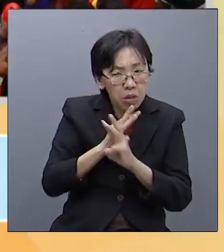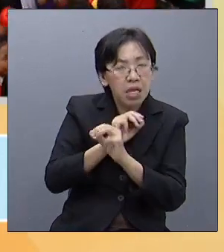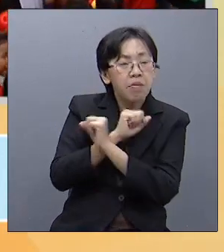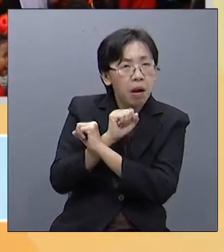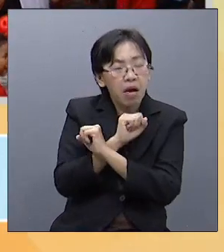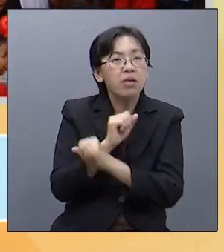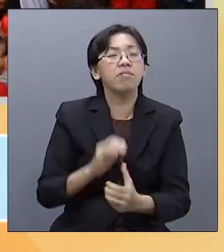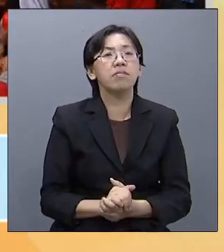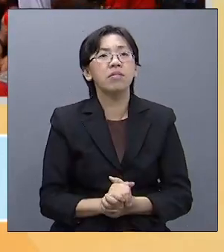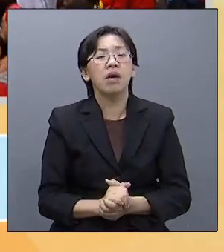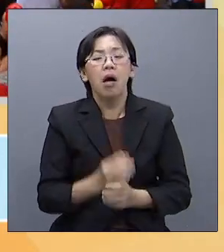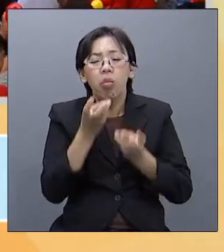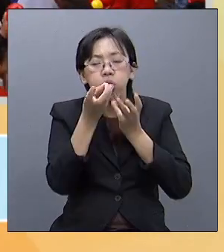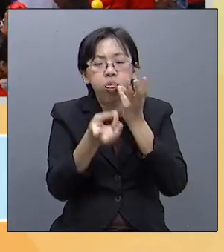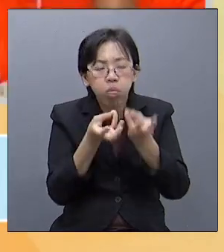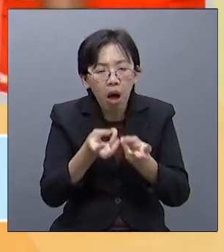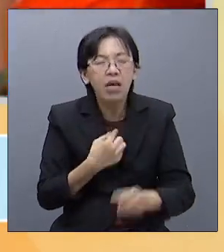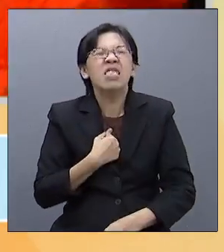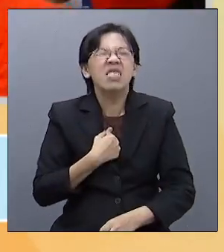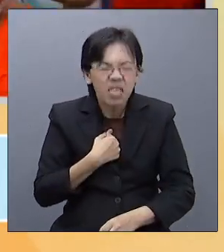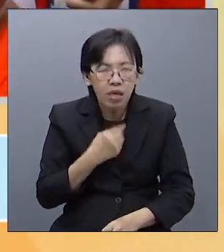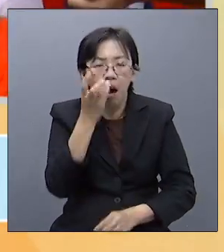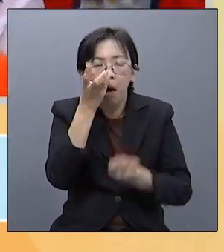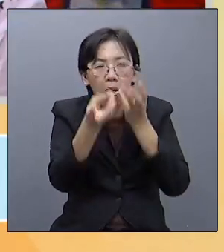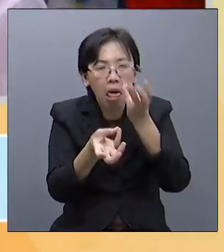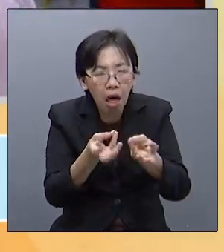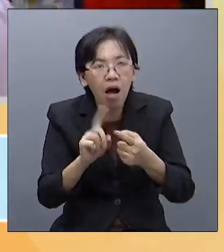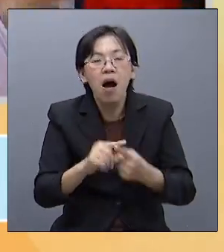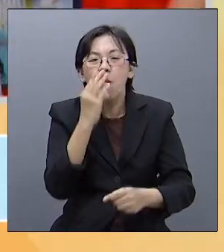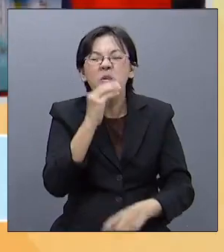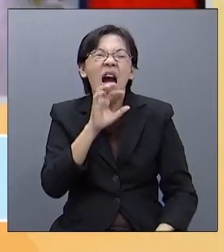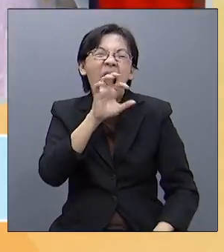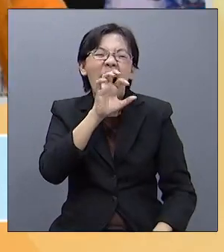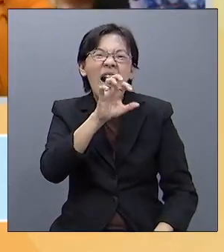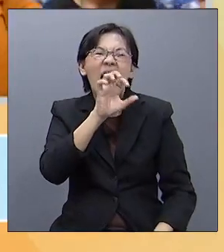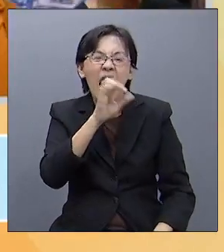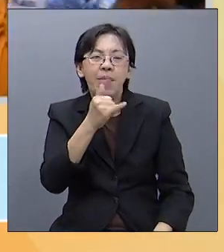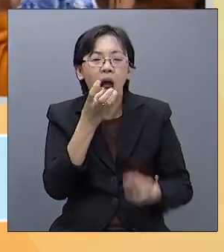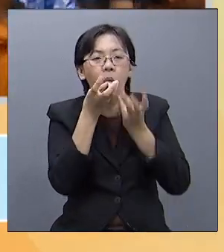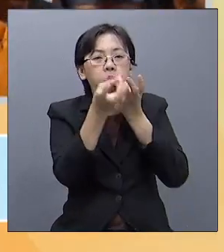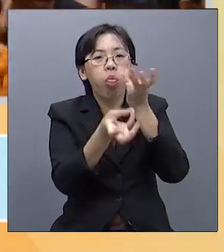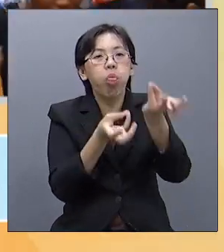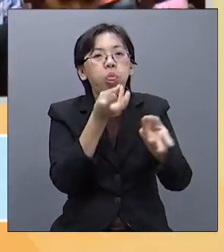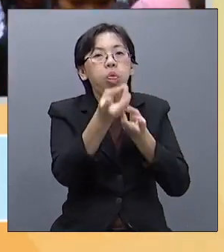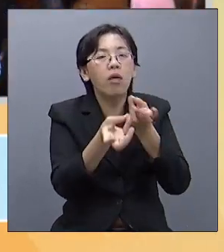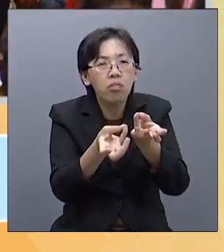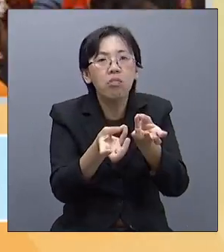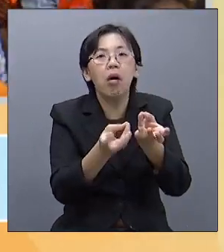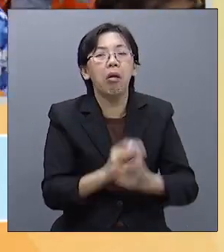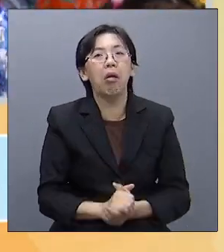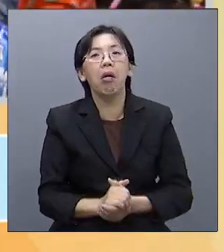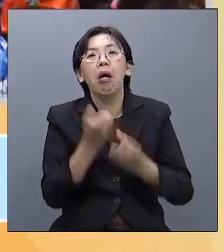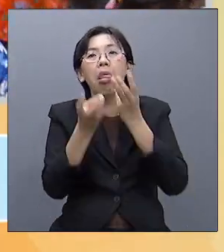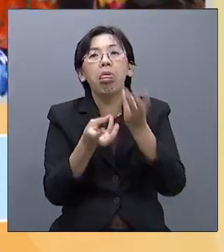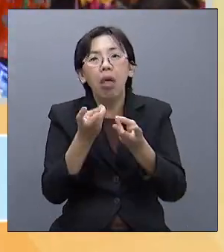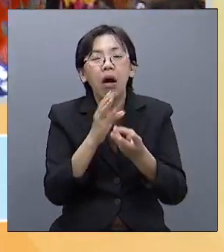อองฝอยของน้ำลายน้ำมูกหรือแม้แต่การเวลาที่คุยหรือตะโกนกันดังๆอย่างเงี้ยครับมันจะมีความเสี่ยงมากกว่าจริงๆมากกว่าการที่เราไป